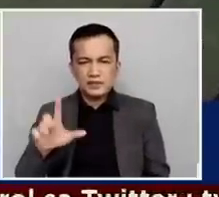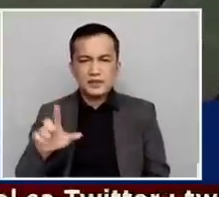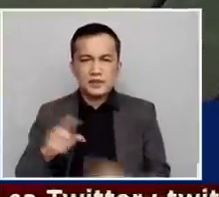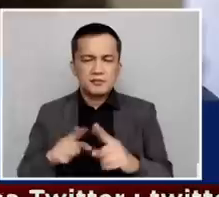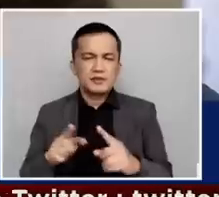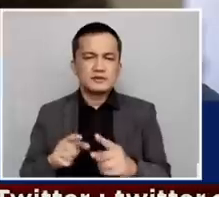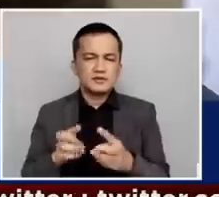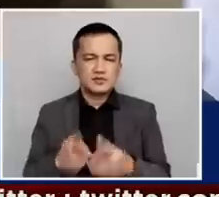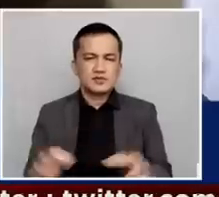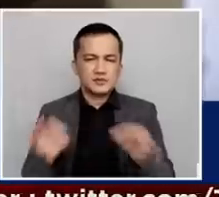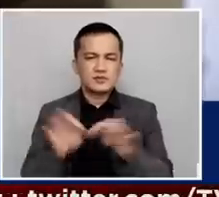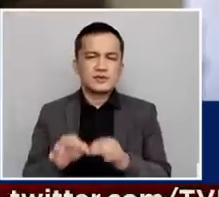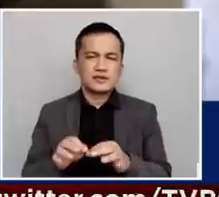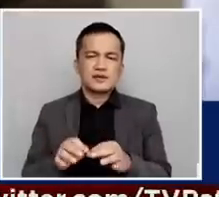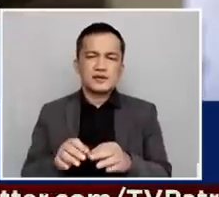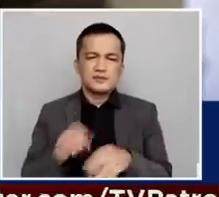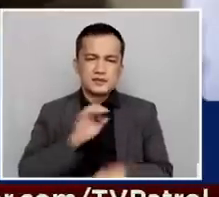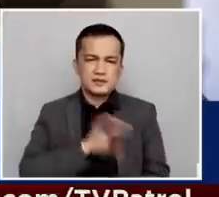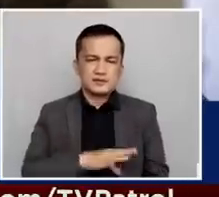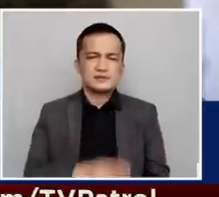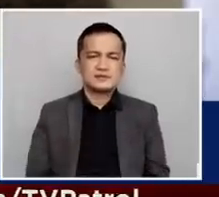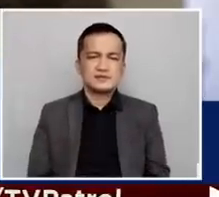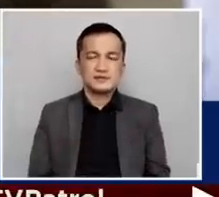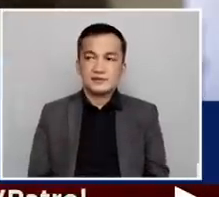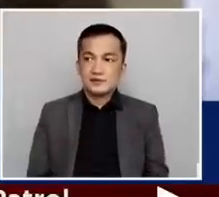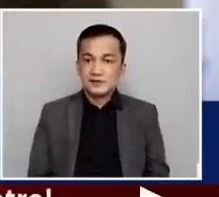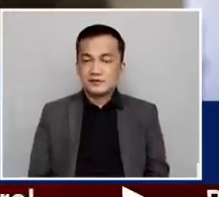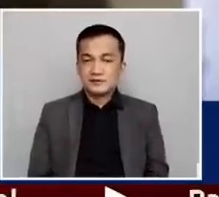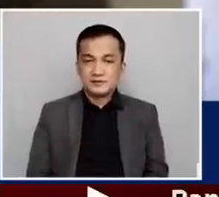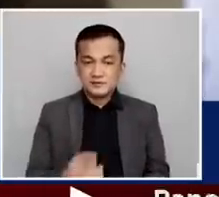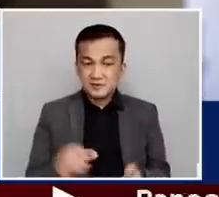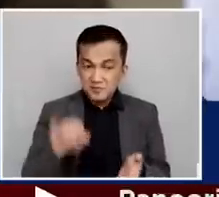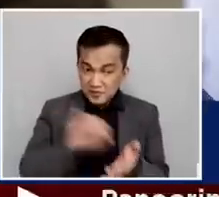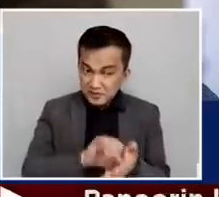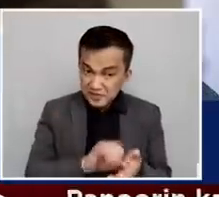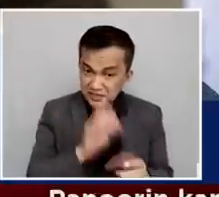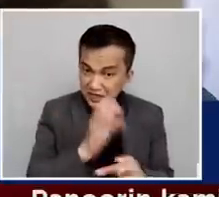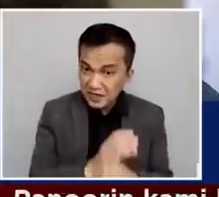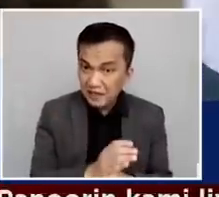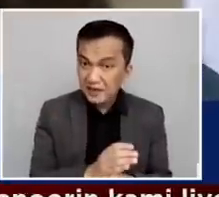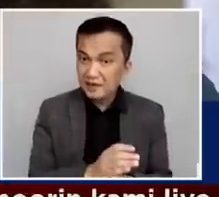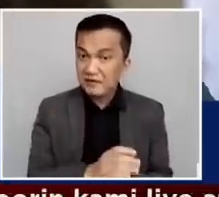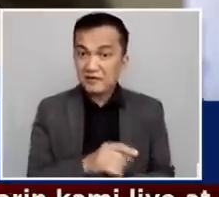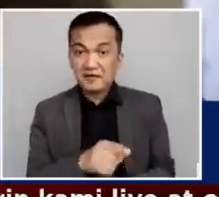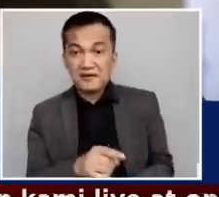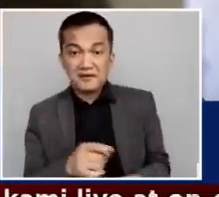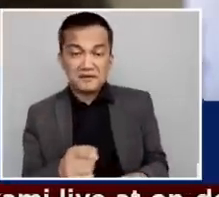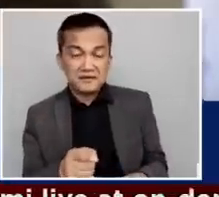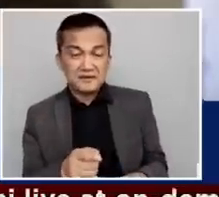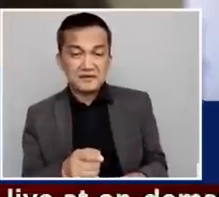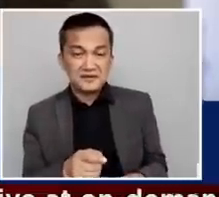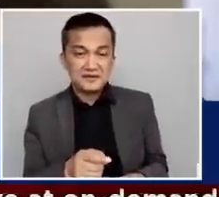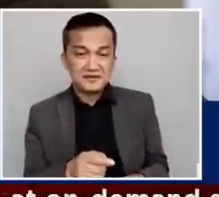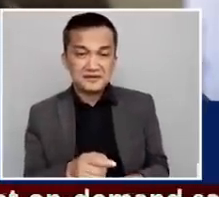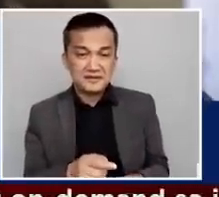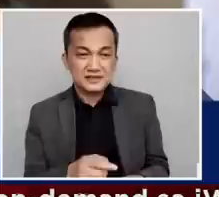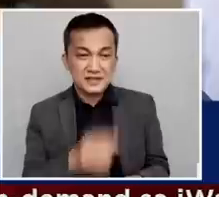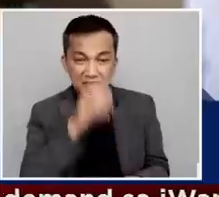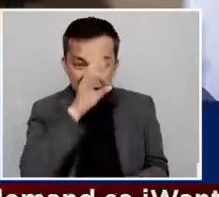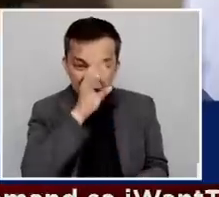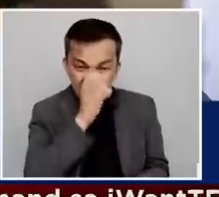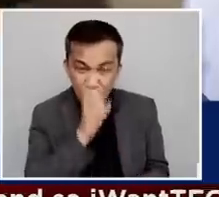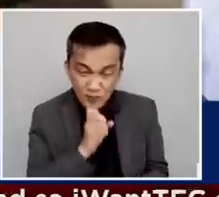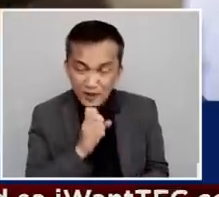benepisyo. Imbes na nag-i-invest ka sa kotse na hindi na deteriorate din siya,